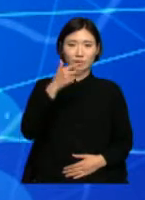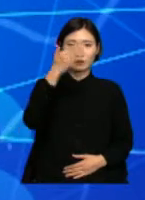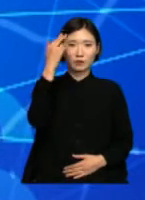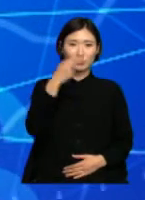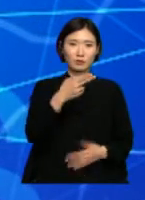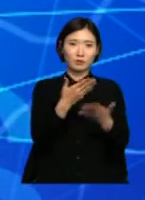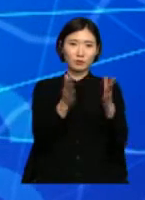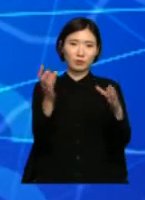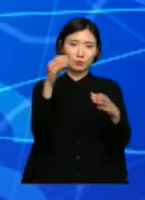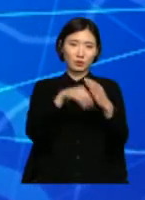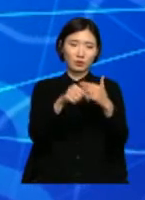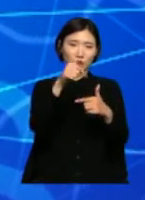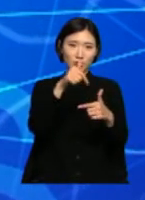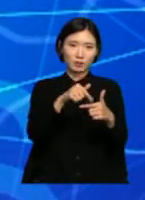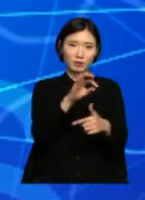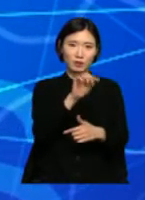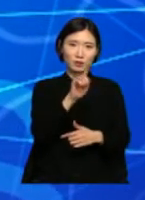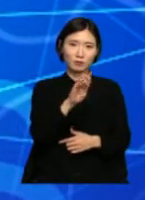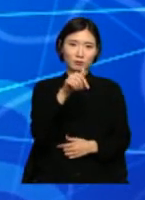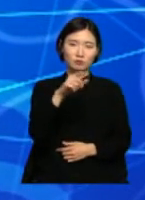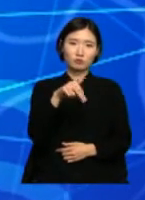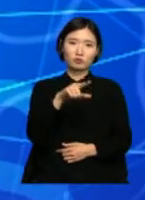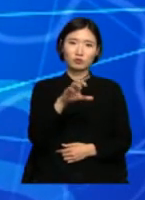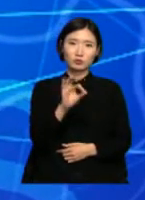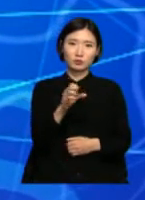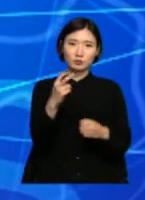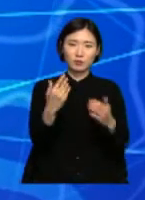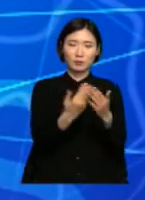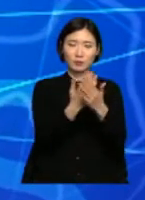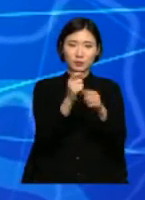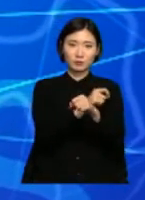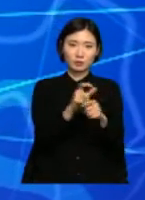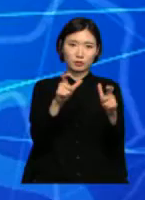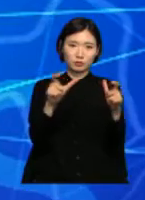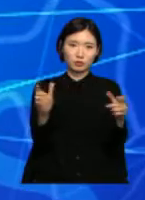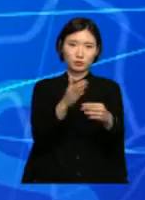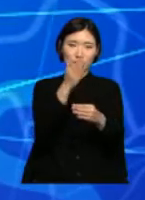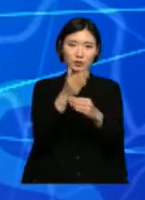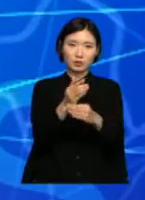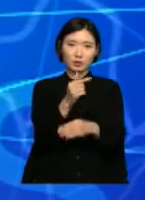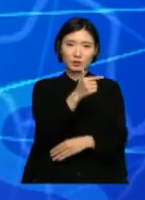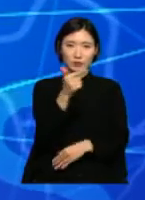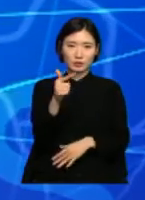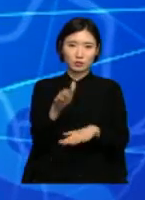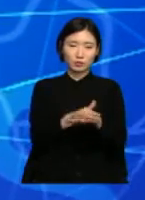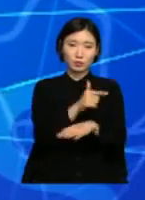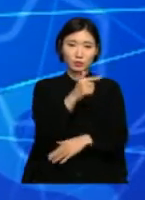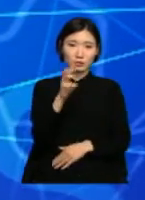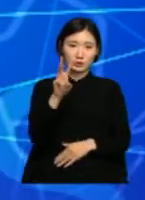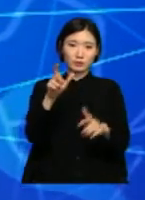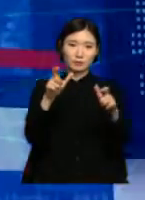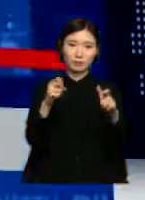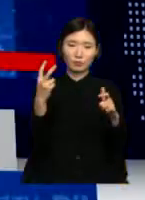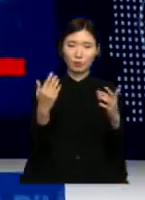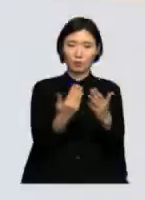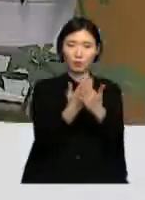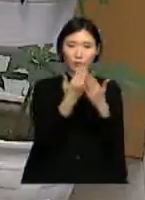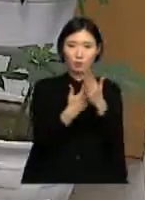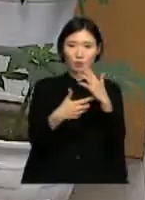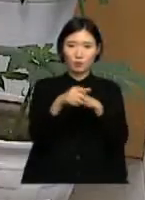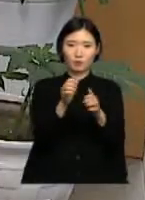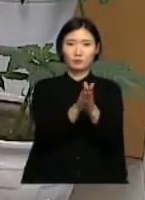구 현대 아파트를 포함한 강남구 압구정 재개발 특별계획구역 가운데 가장 규모가 큰 3구역의 재건축이